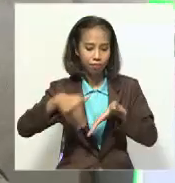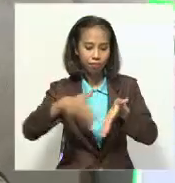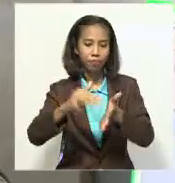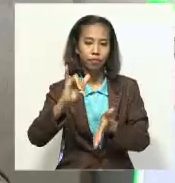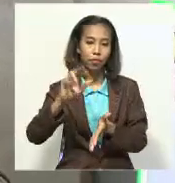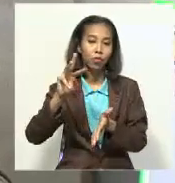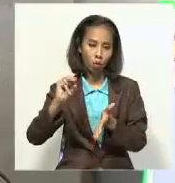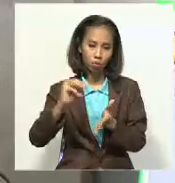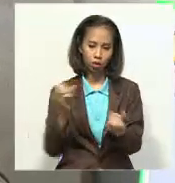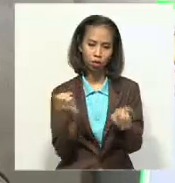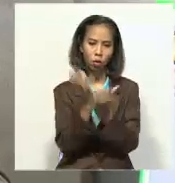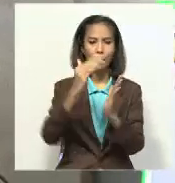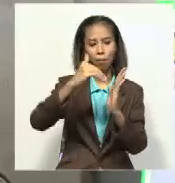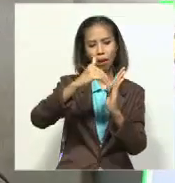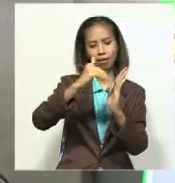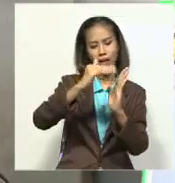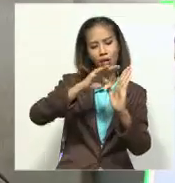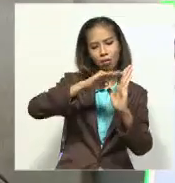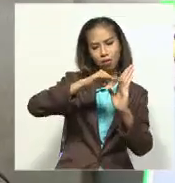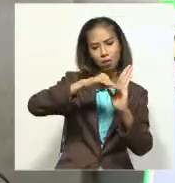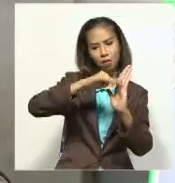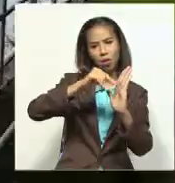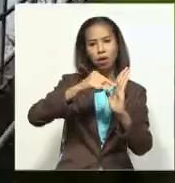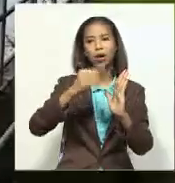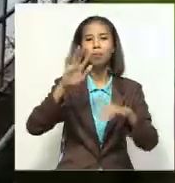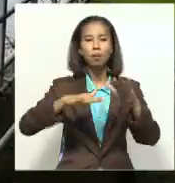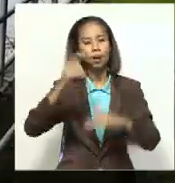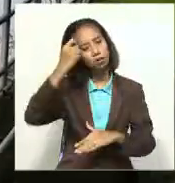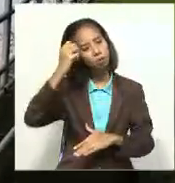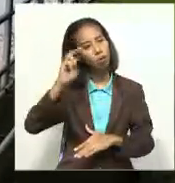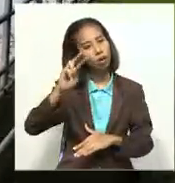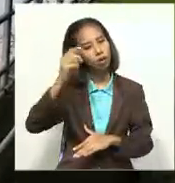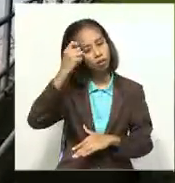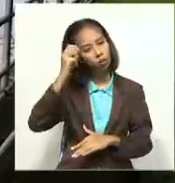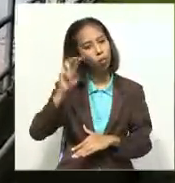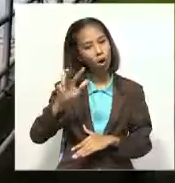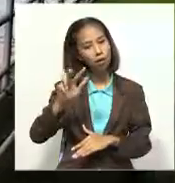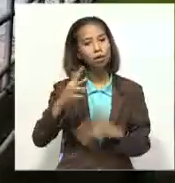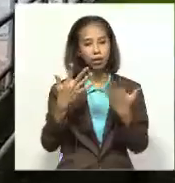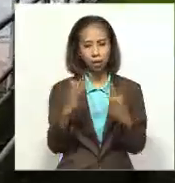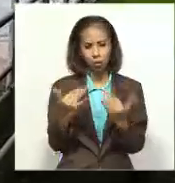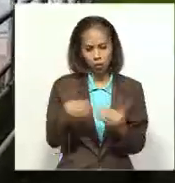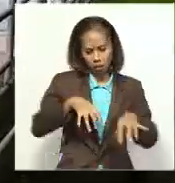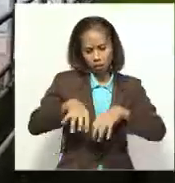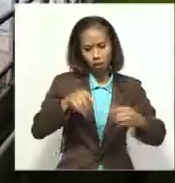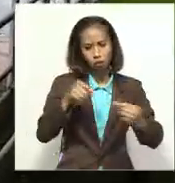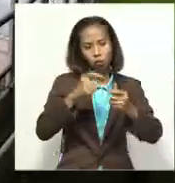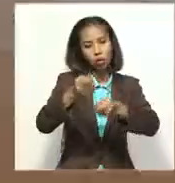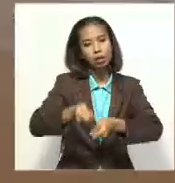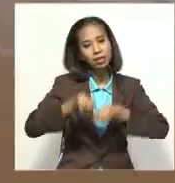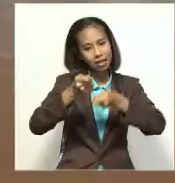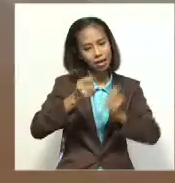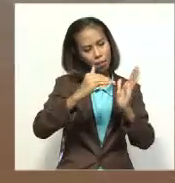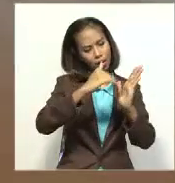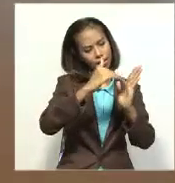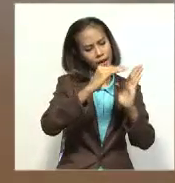บต่อพื้นที่ภาคเหนือตอนล่างในอีก 2-3 วันนี้โดยรัฐบาลได้จัดสรรพื้นที่ทำการเกษตรตั้งแต่บริเวณภาคเหนือถึงภาคกลางต